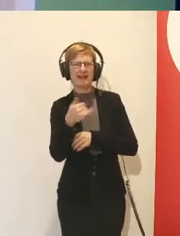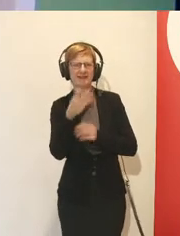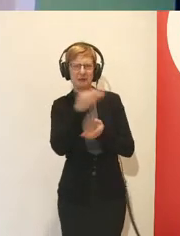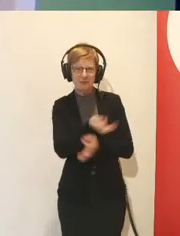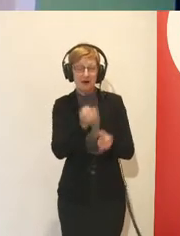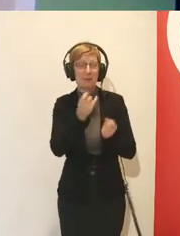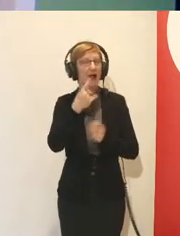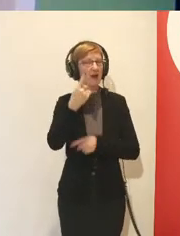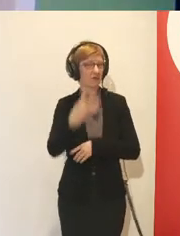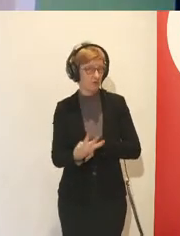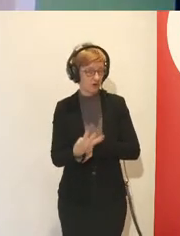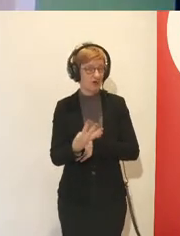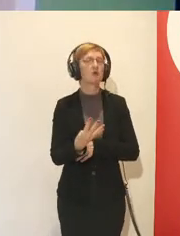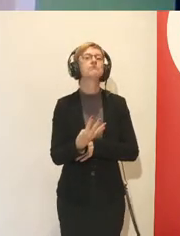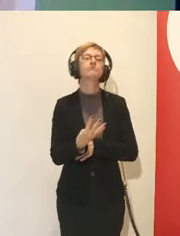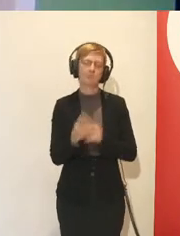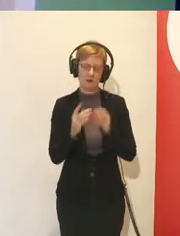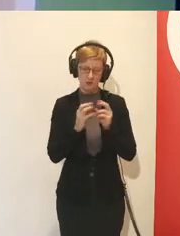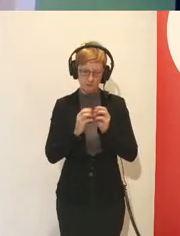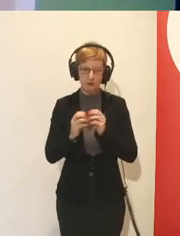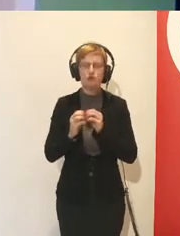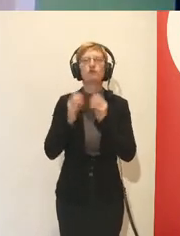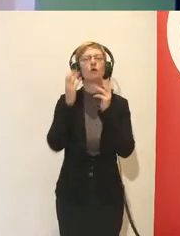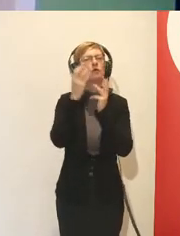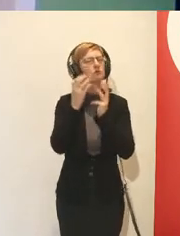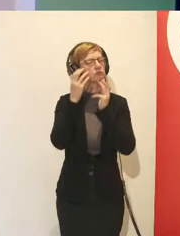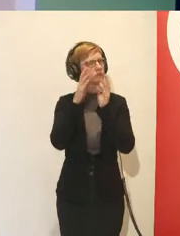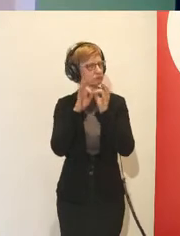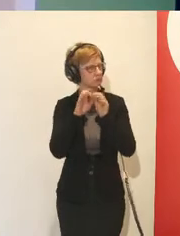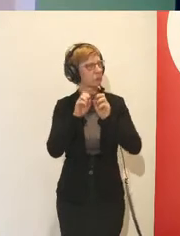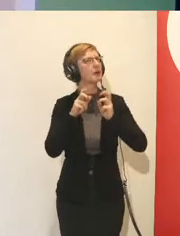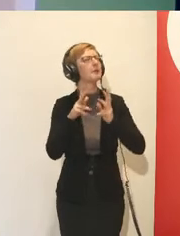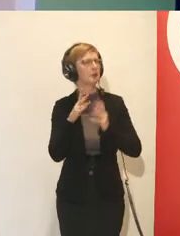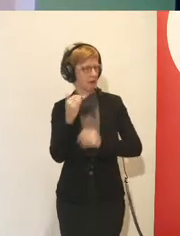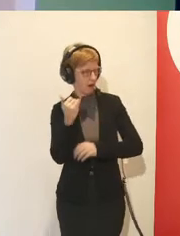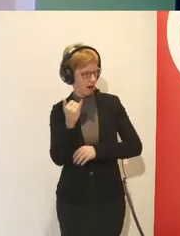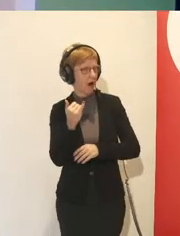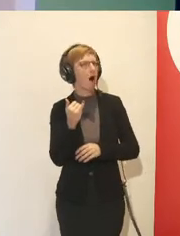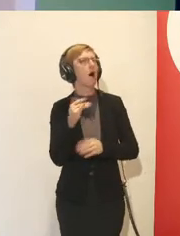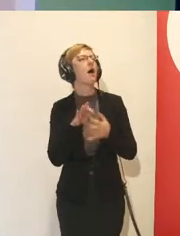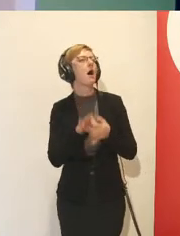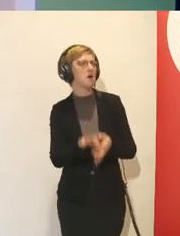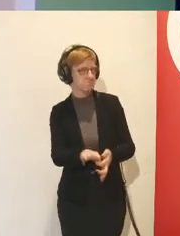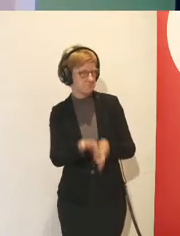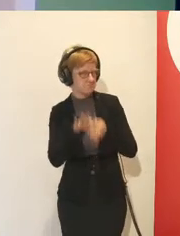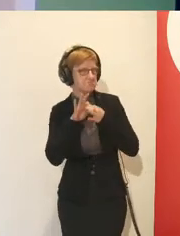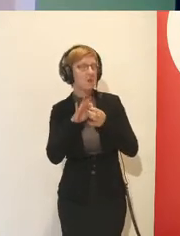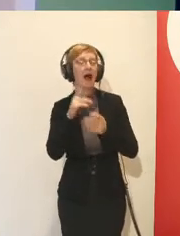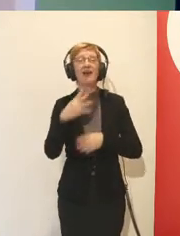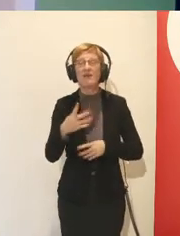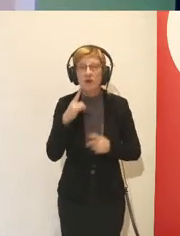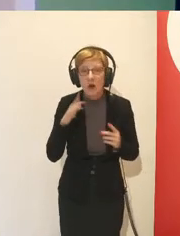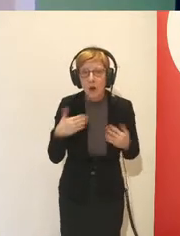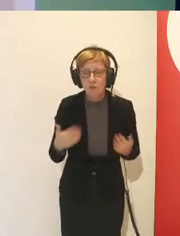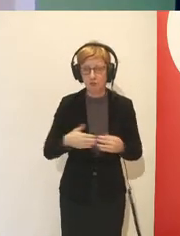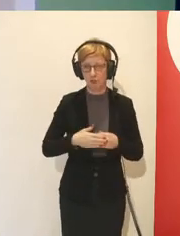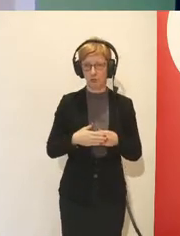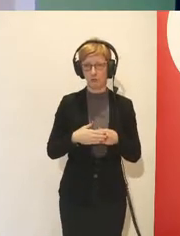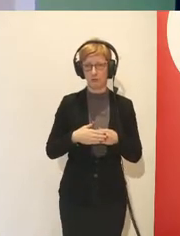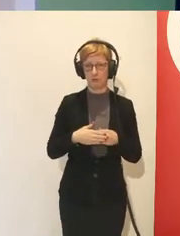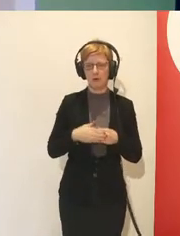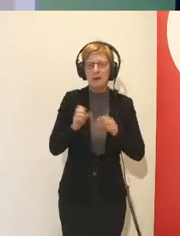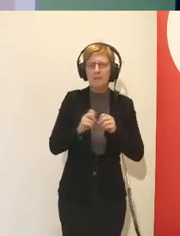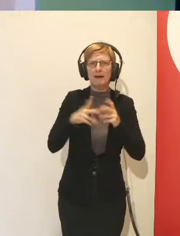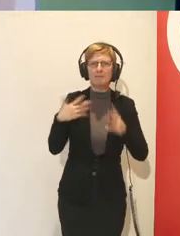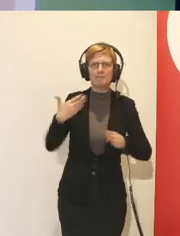an eine verschwörung im kontext panini glauben und das ist ein wert stabil seit beginn und der also steigt